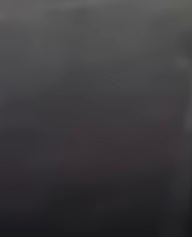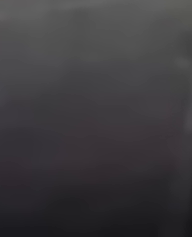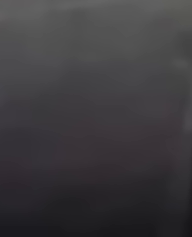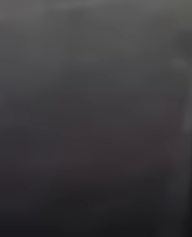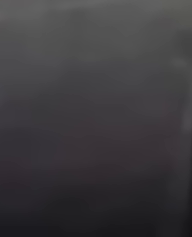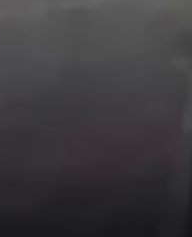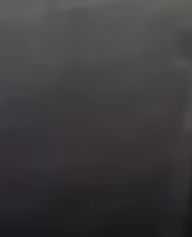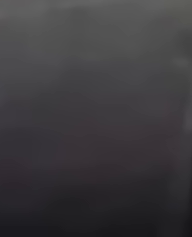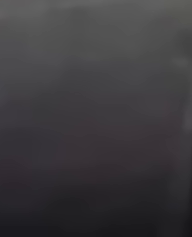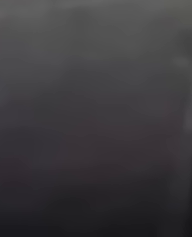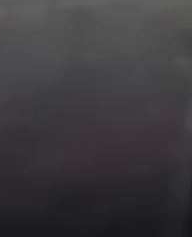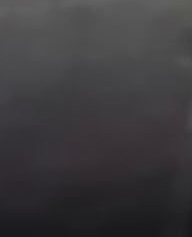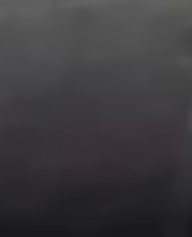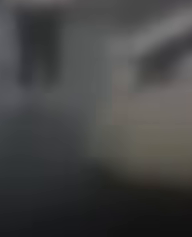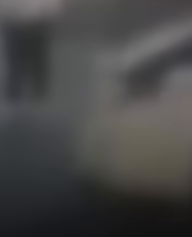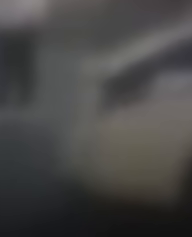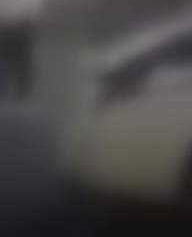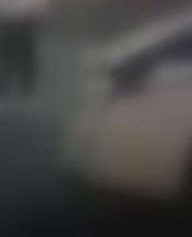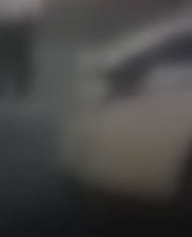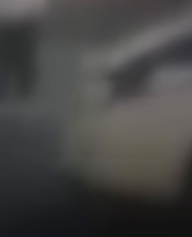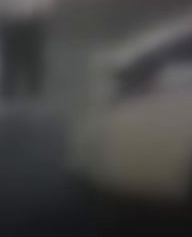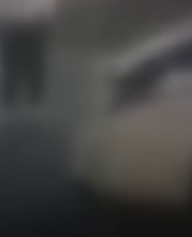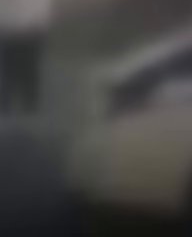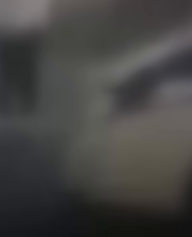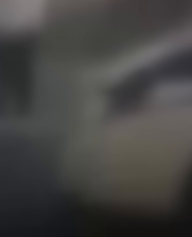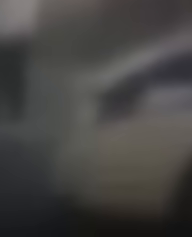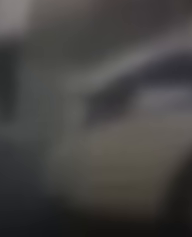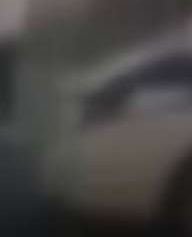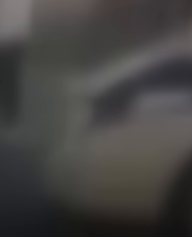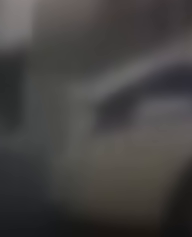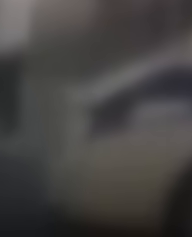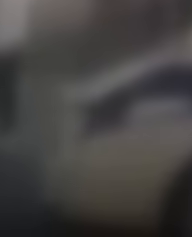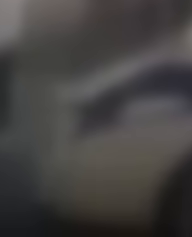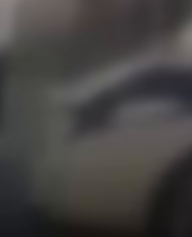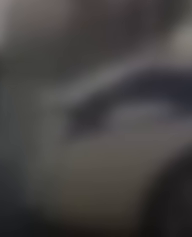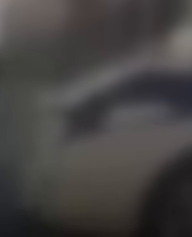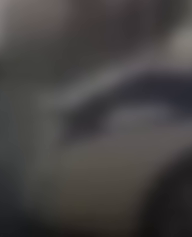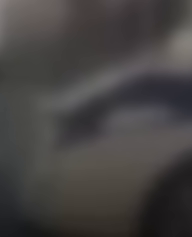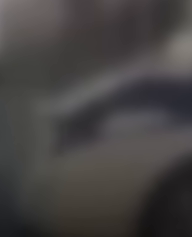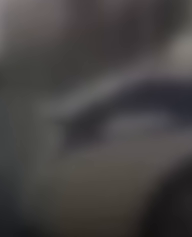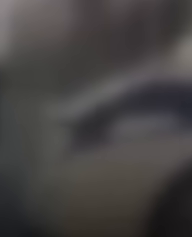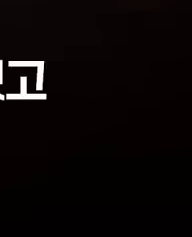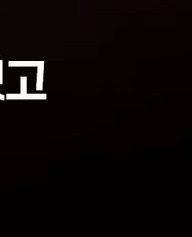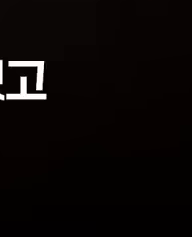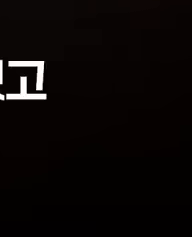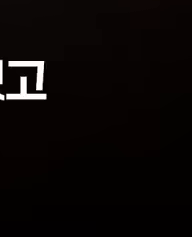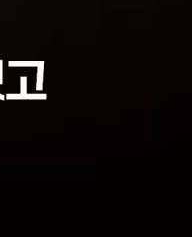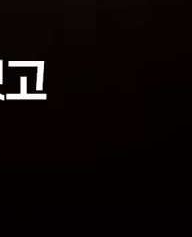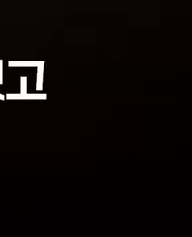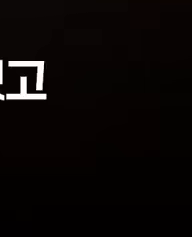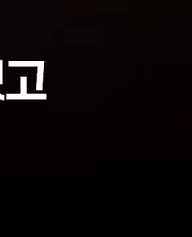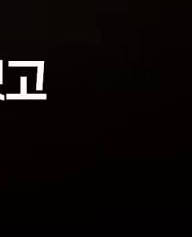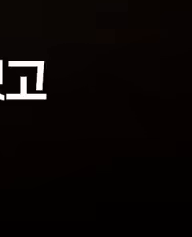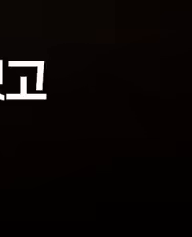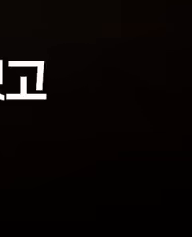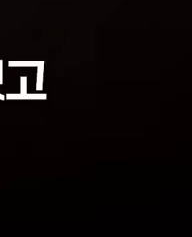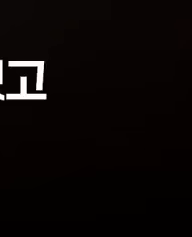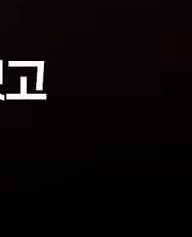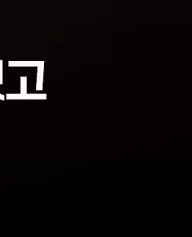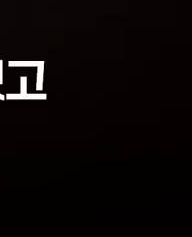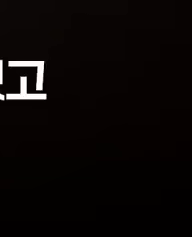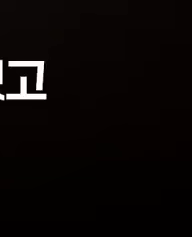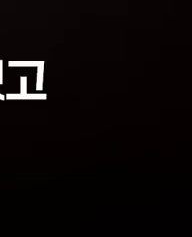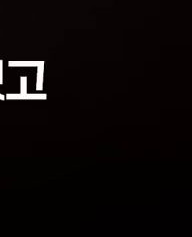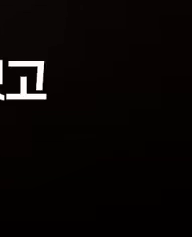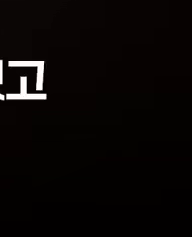침입한 것으로 보고 있습니다. 남성은 열흘 전쯤 여성에게서 이별 통보를 받은 것으로 알려졌습니다. 피해자는 수개월